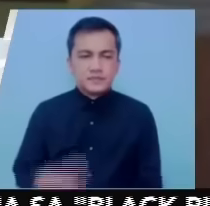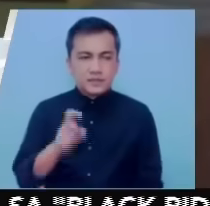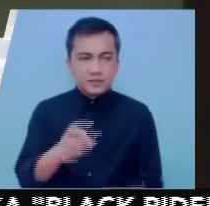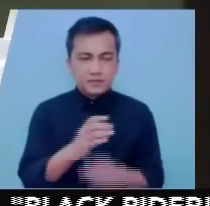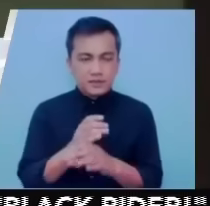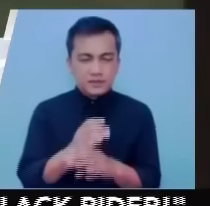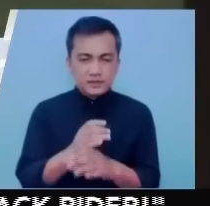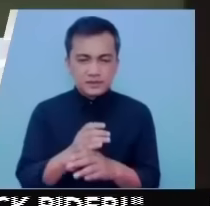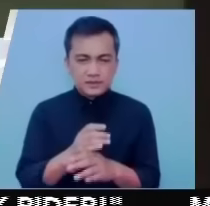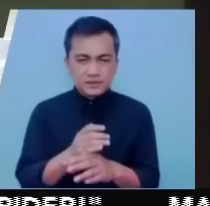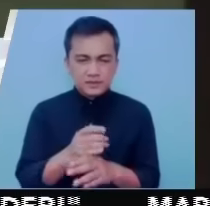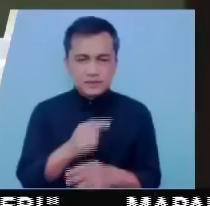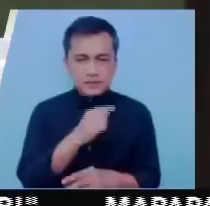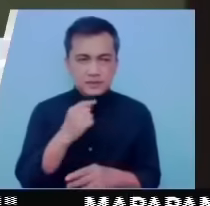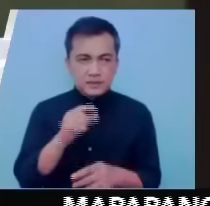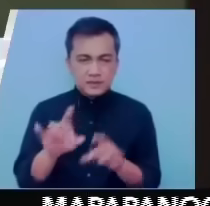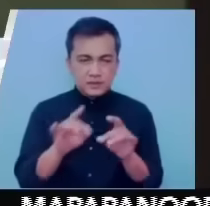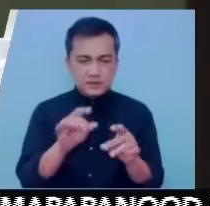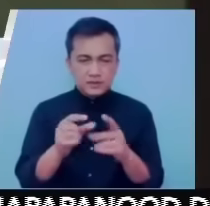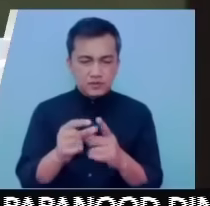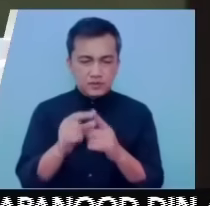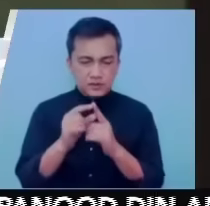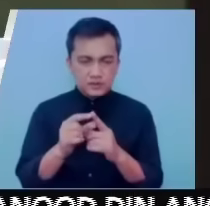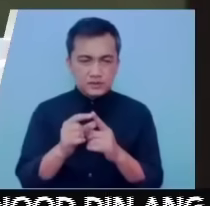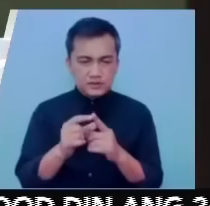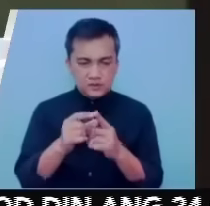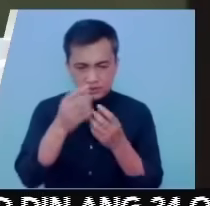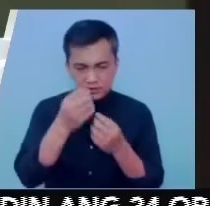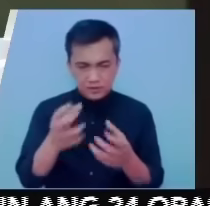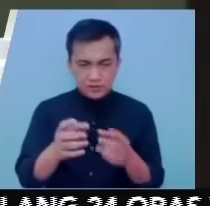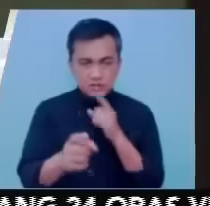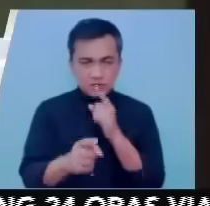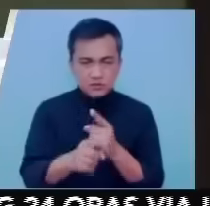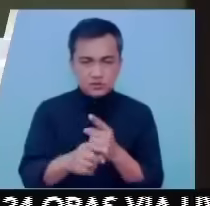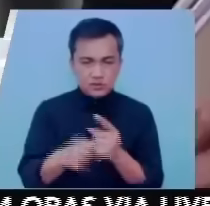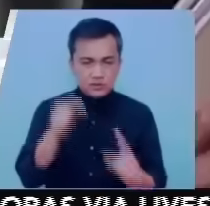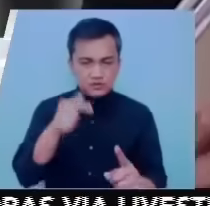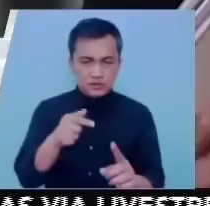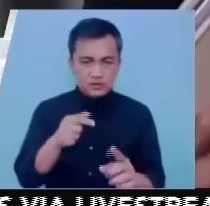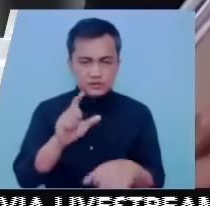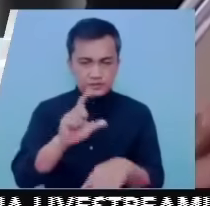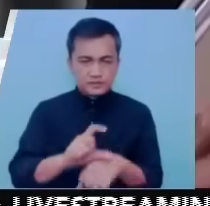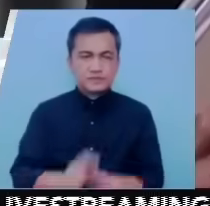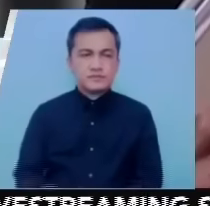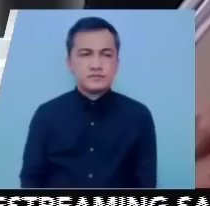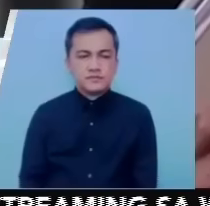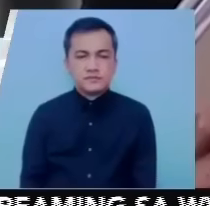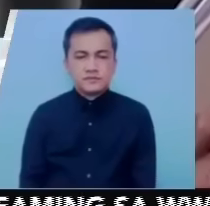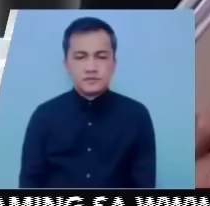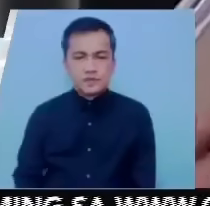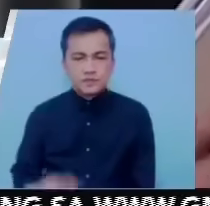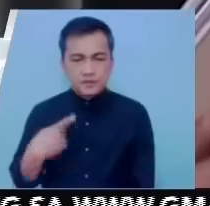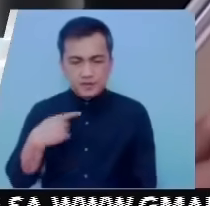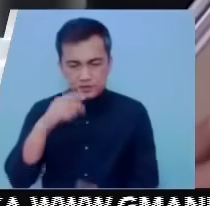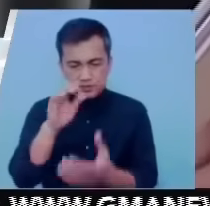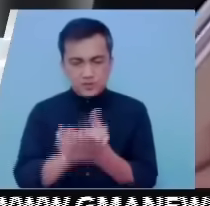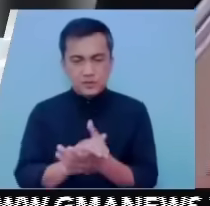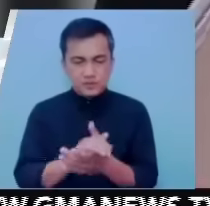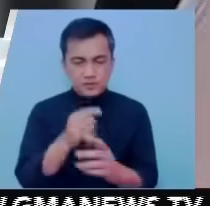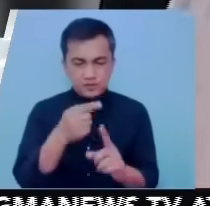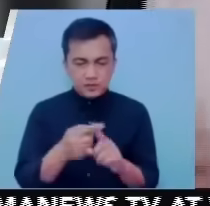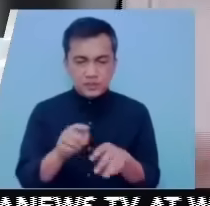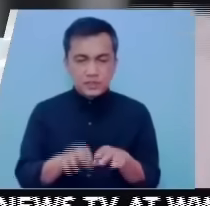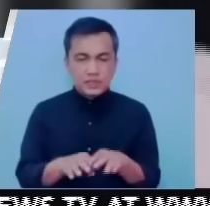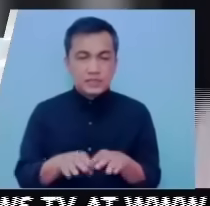sa pagpili ng salita para maipaalam ang tunay na intensyon ng simbahan may naniniwalang positibong hakbang ang